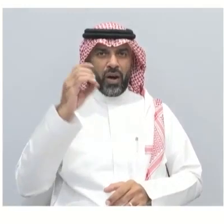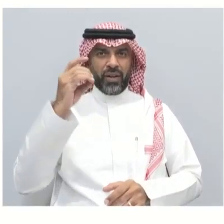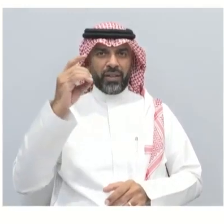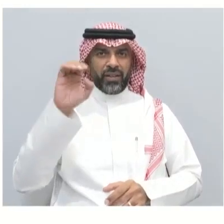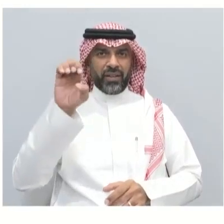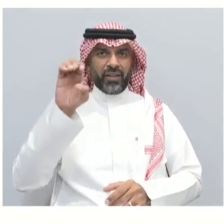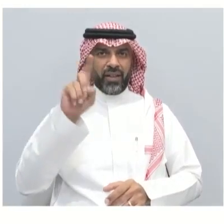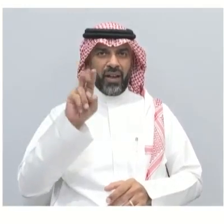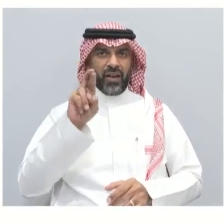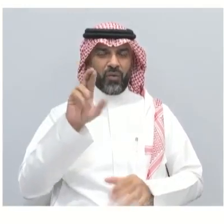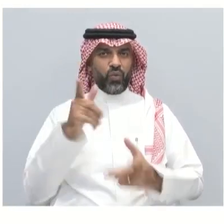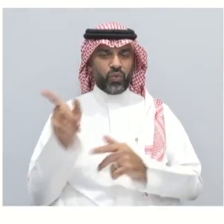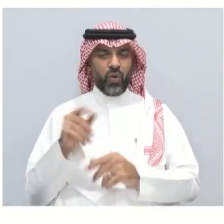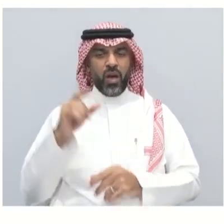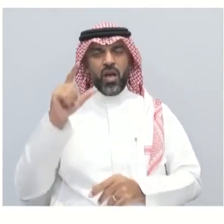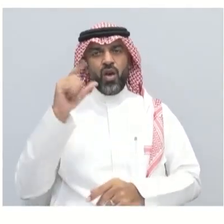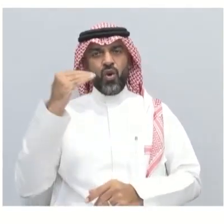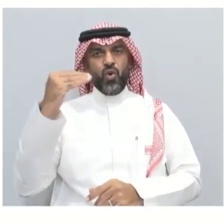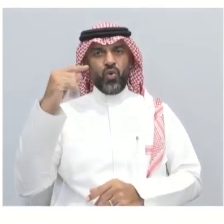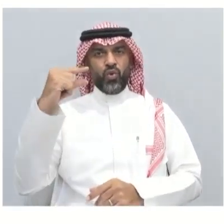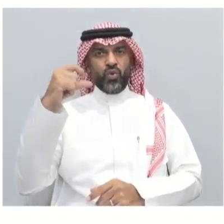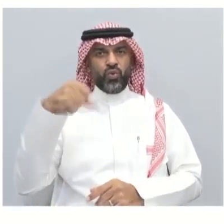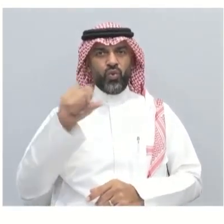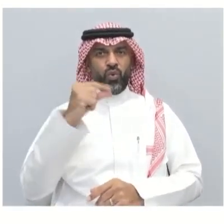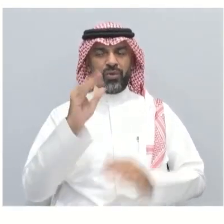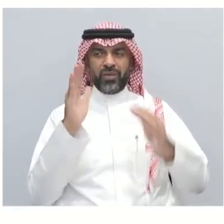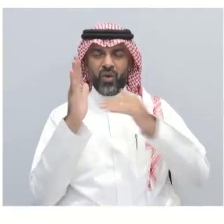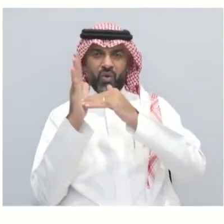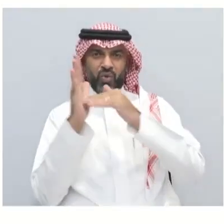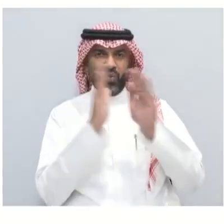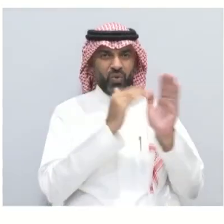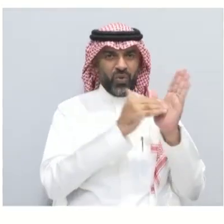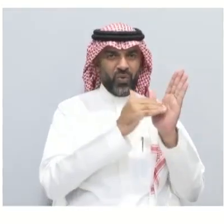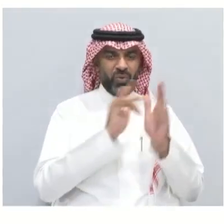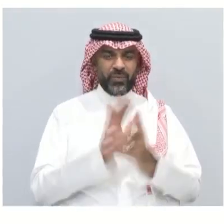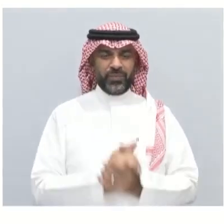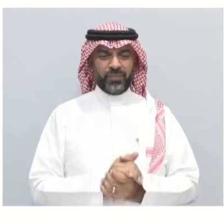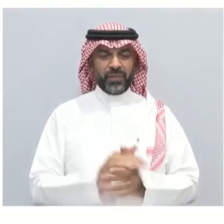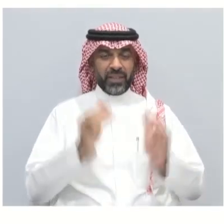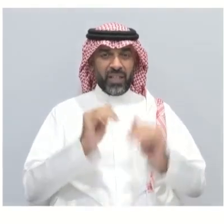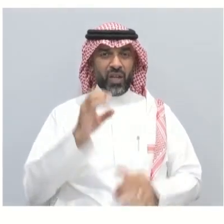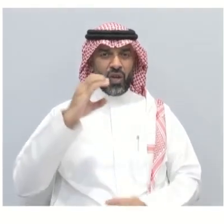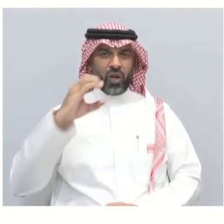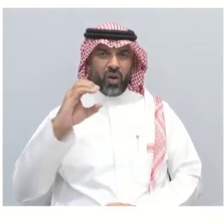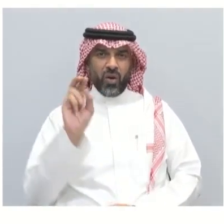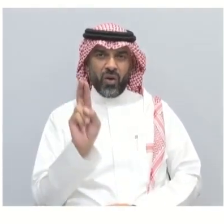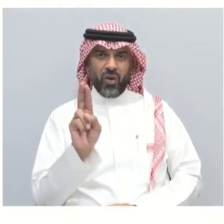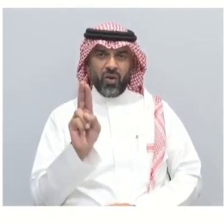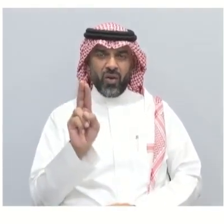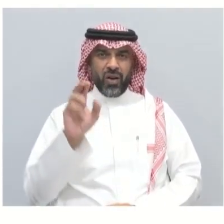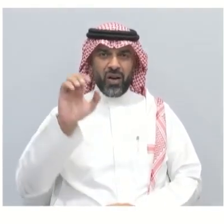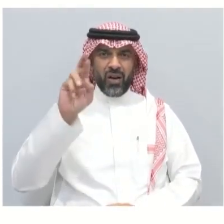حدود وهي يتم تطبيق تنفيذها على تنسيق محاذاه الن طيب الكسر هو عباره عن